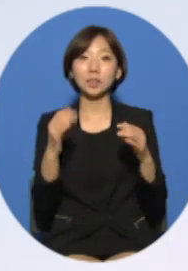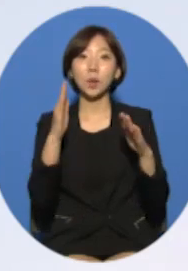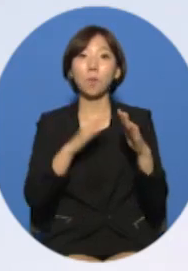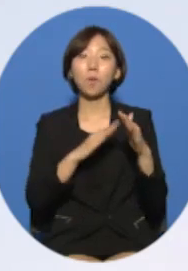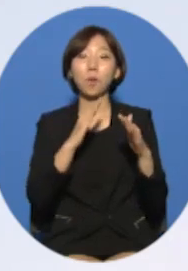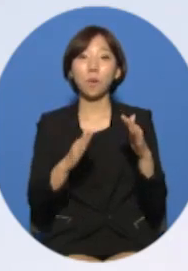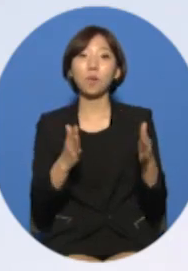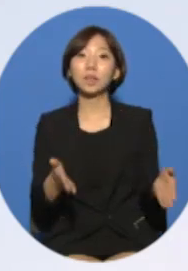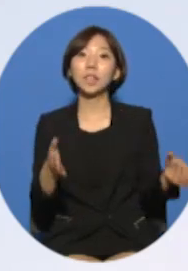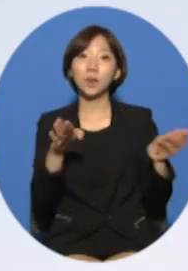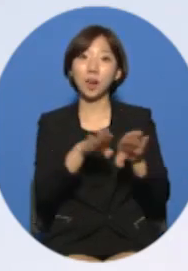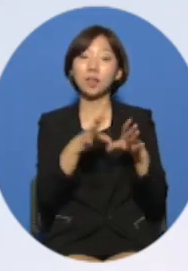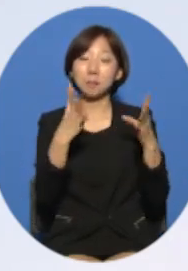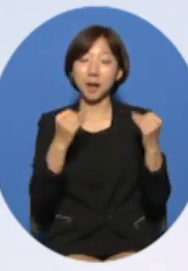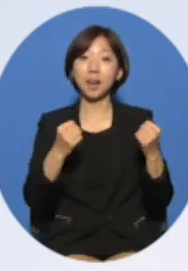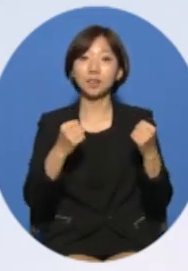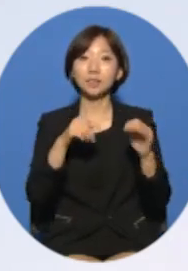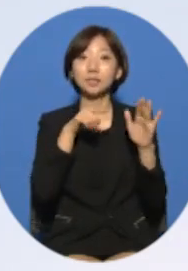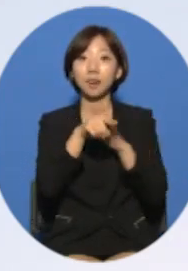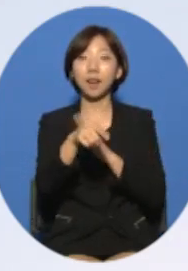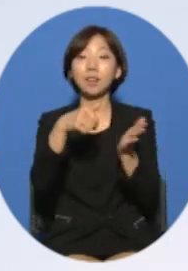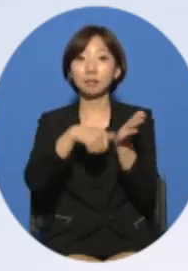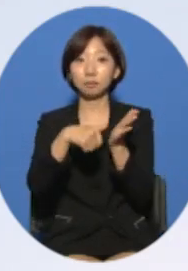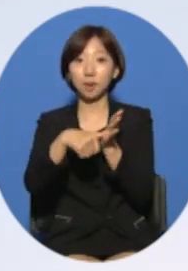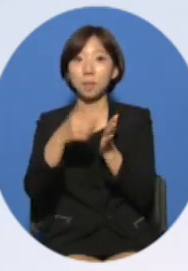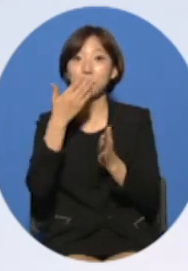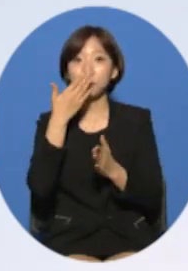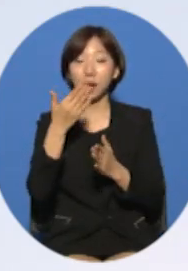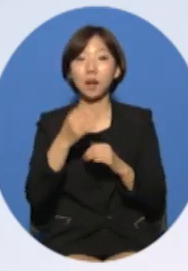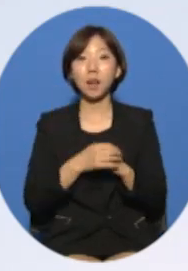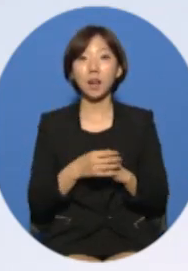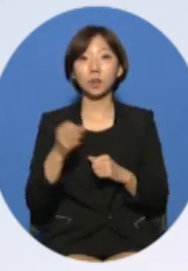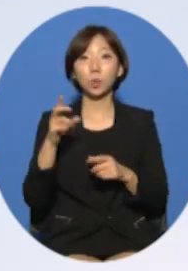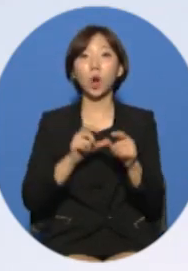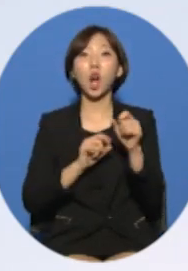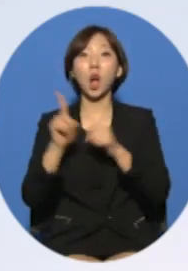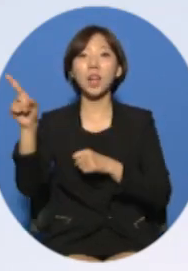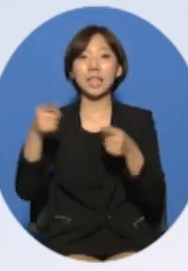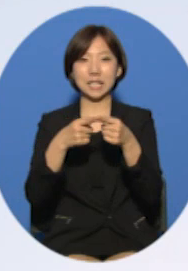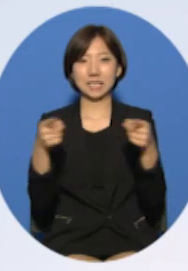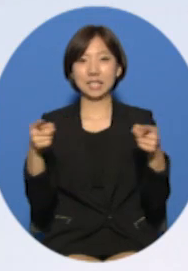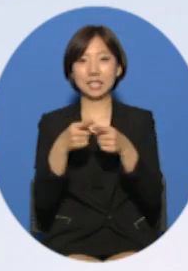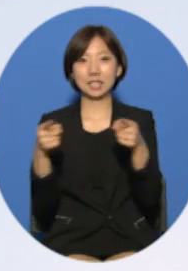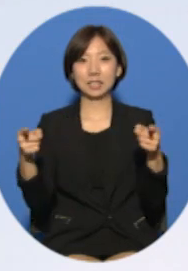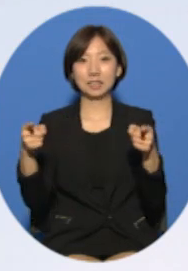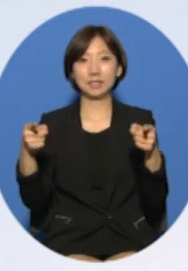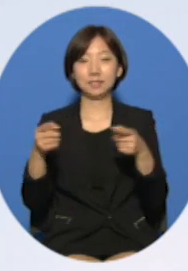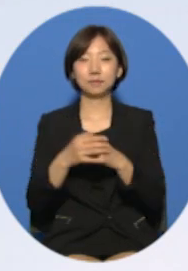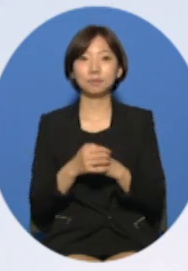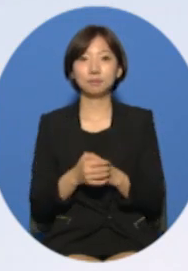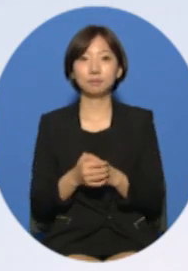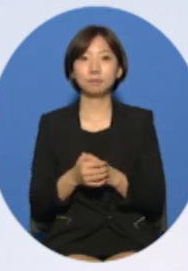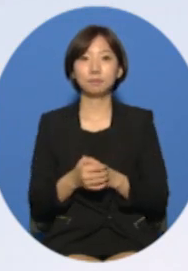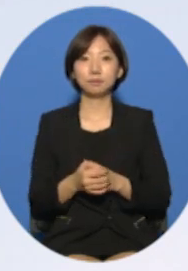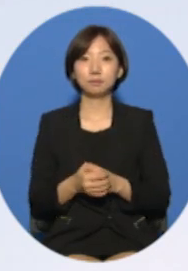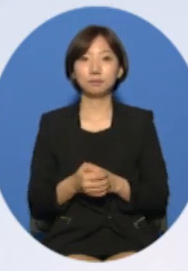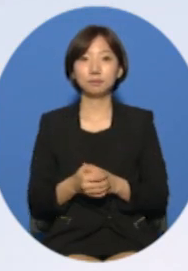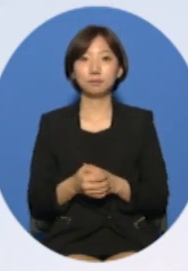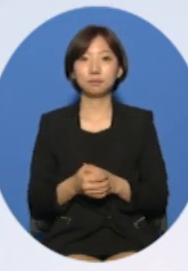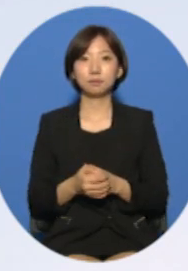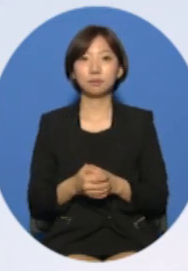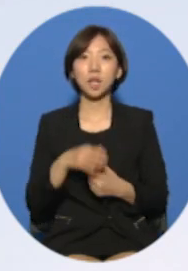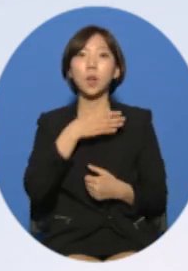설치를 하죠. 네. 그리고 이제 거의 다 이제 특별한 사유가 없는 한 다 1층에 설치를 네네. 해서 네. 그